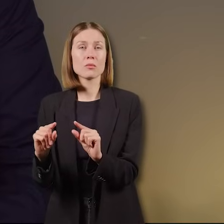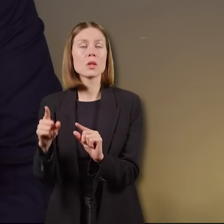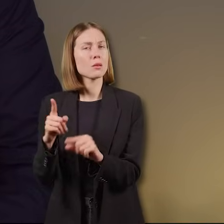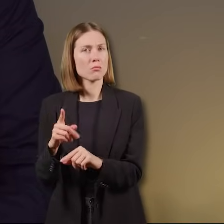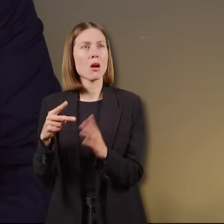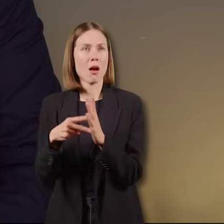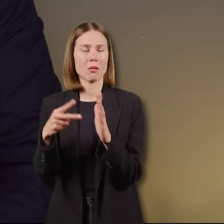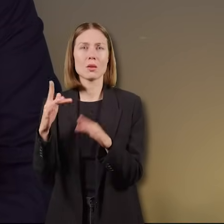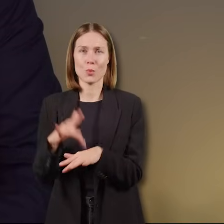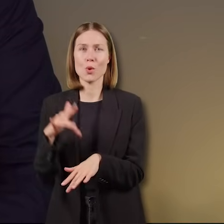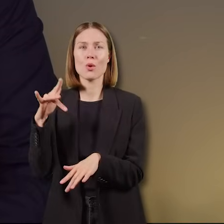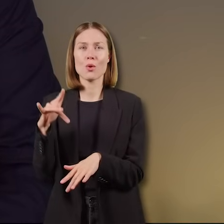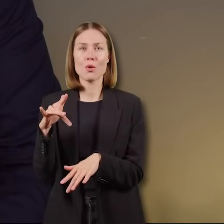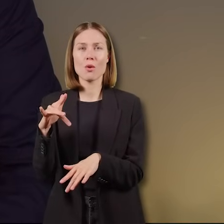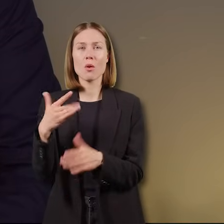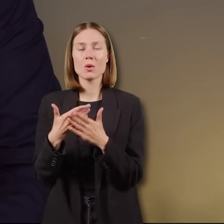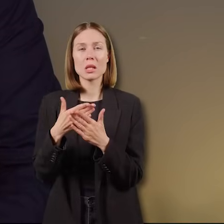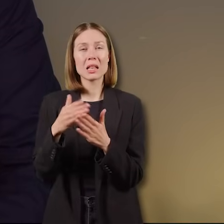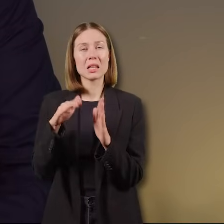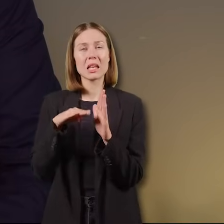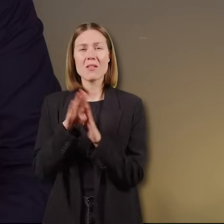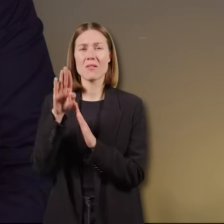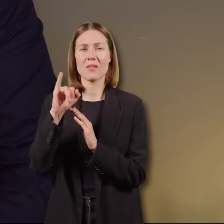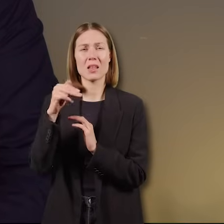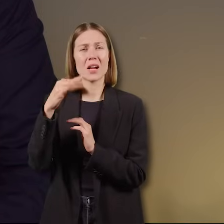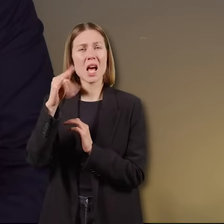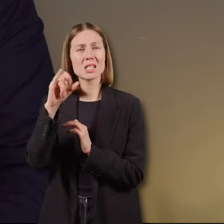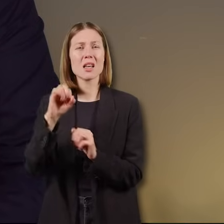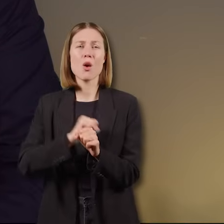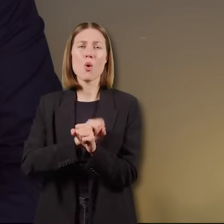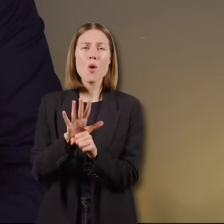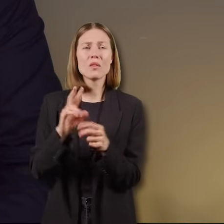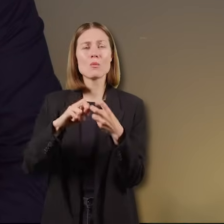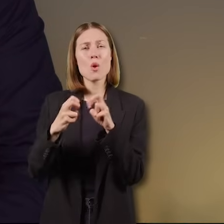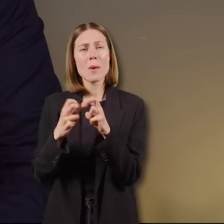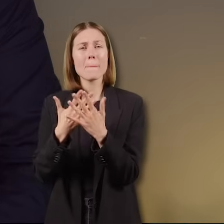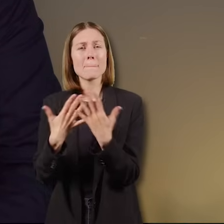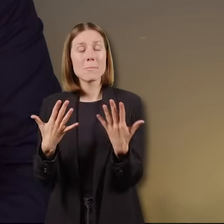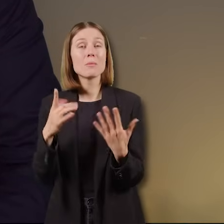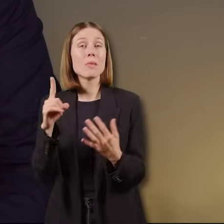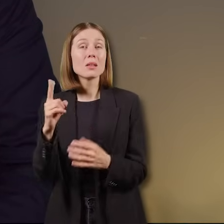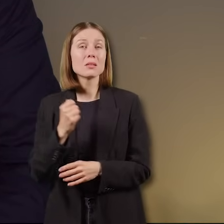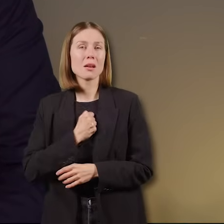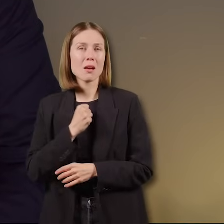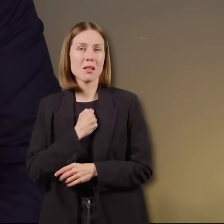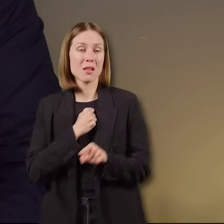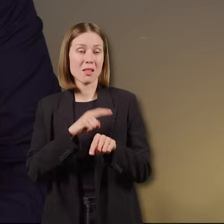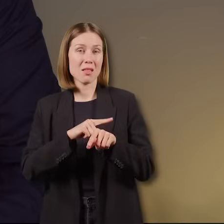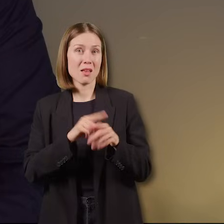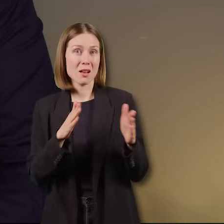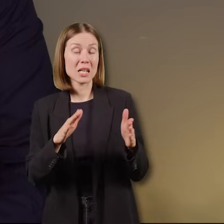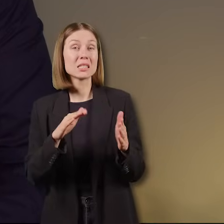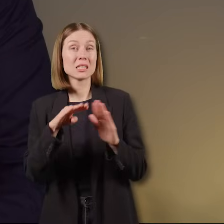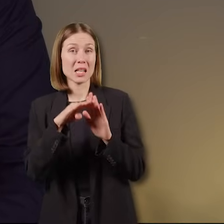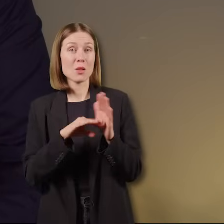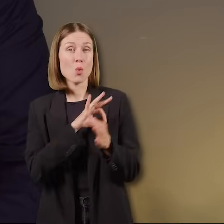pasijautė kainose, nes didžiulė infliacija, COVID-as, problemos ir taip toliau. Tik tai gaila, kad tuo metu, kai mes teikėm tą